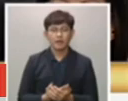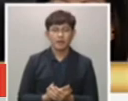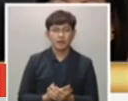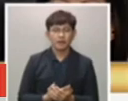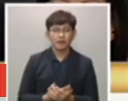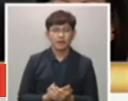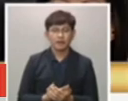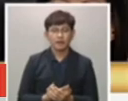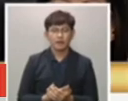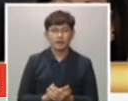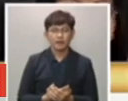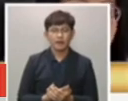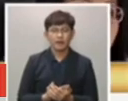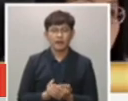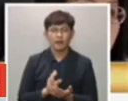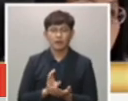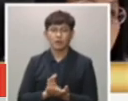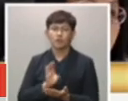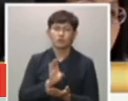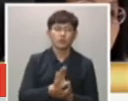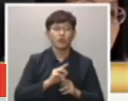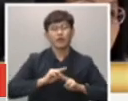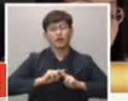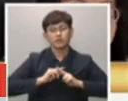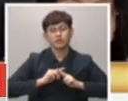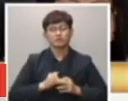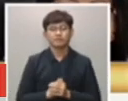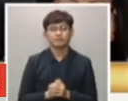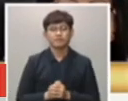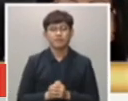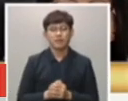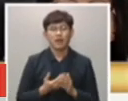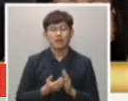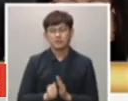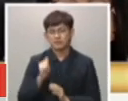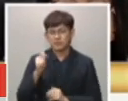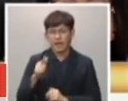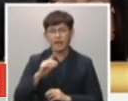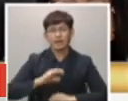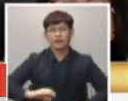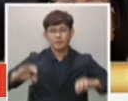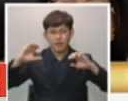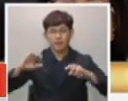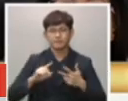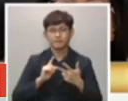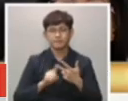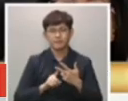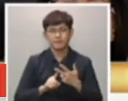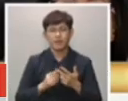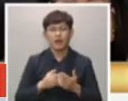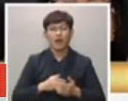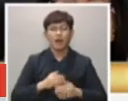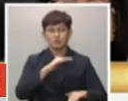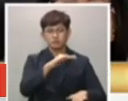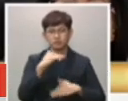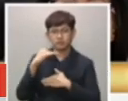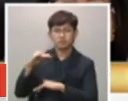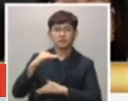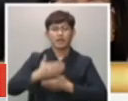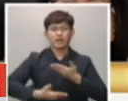ดมีเรื่องของค่าใช้จ่ายทั้งสิ้นของภาครัฐแล้วก็ดุลการค้าไล่เรียงทีละตัว